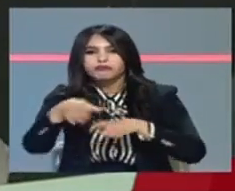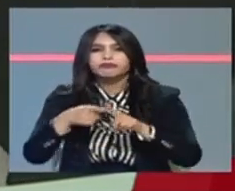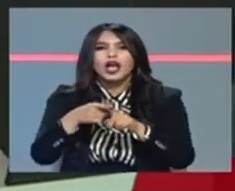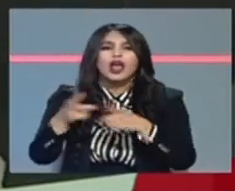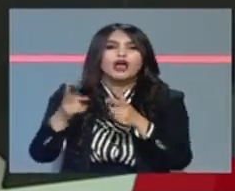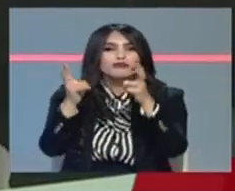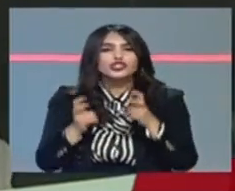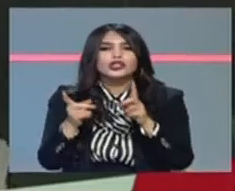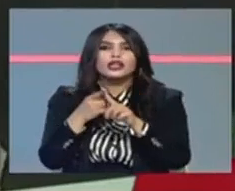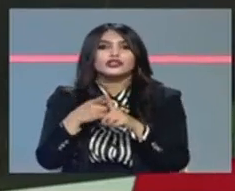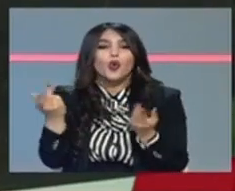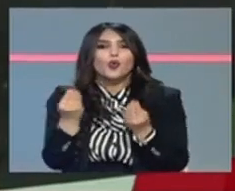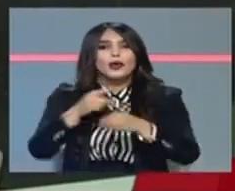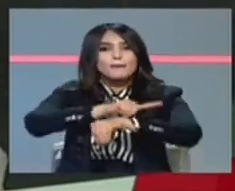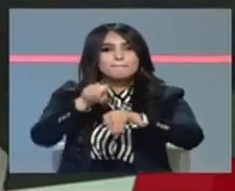بلدية رواد